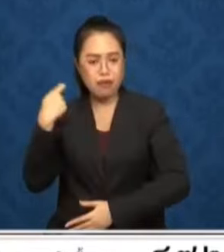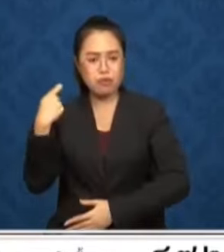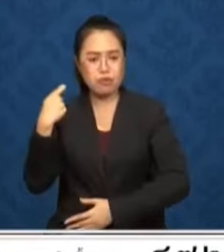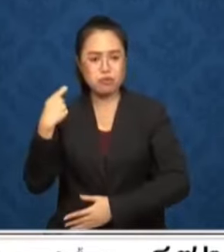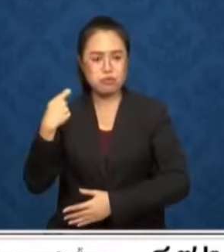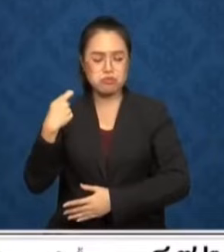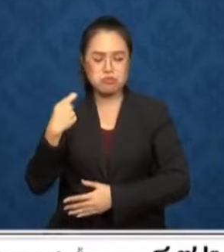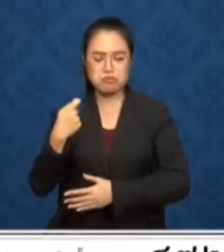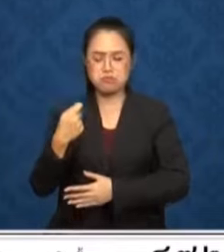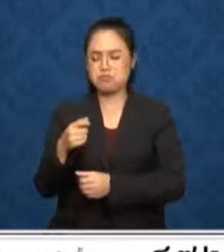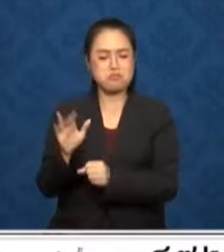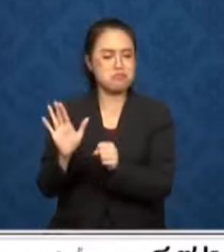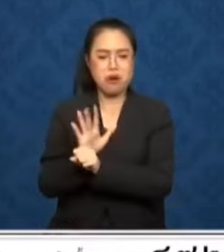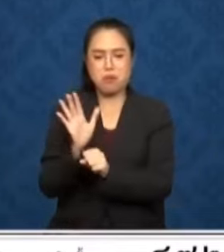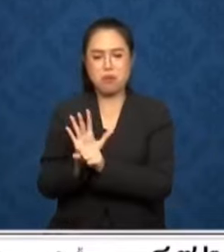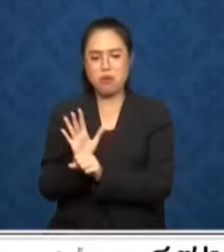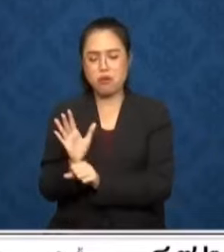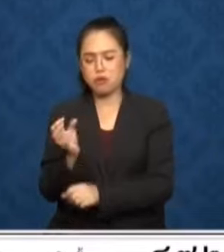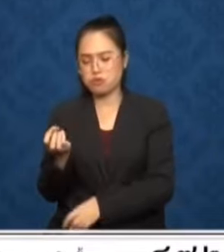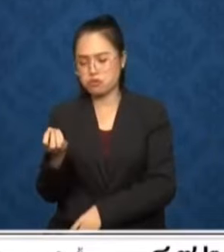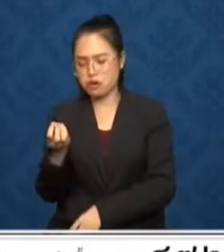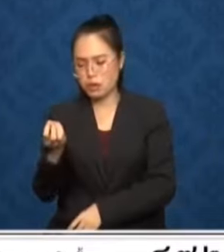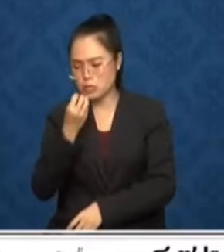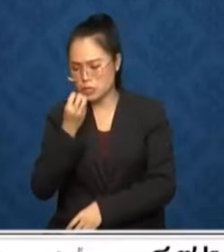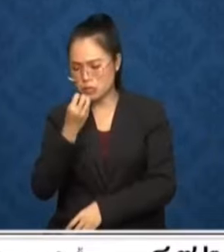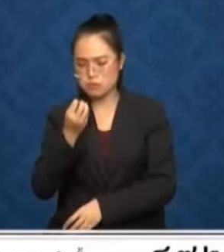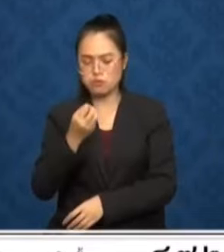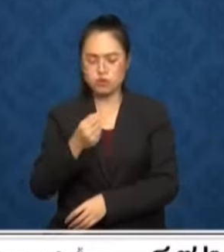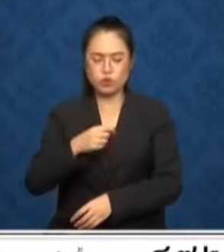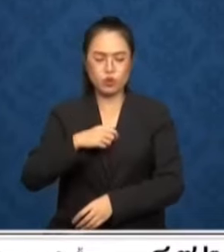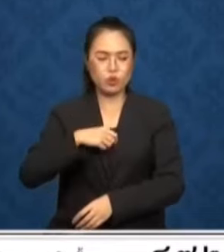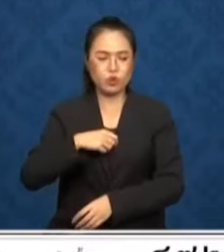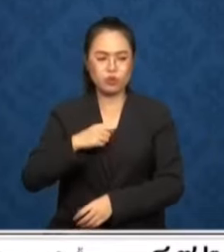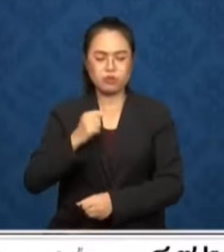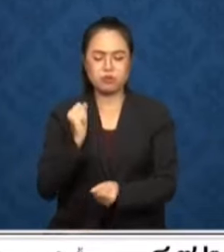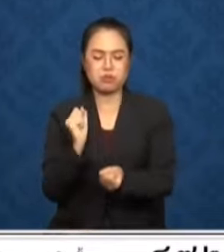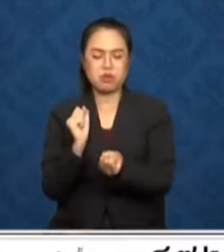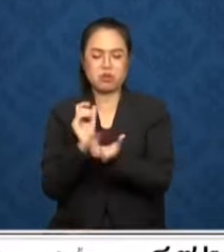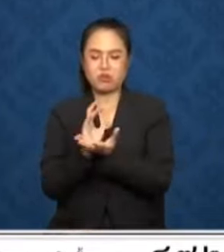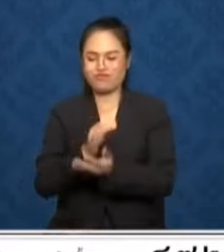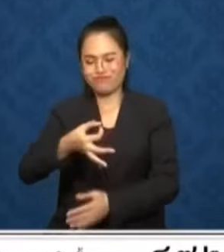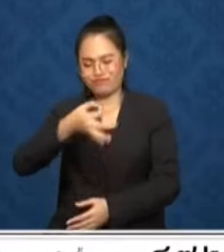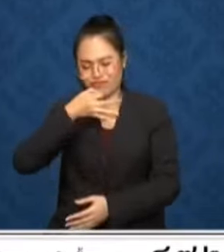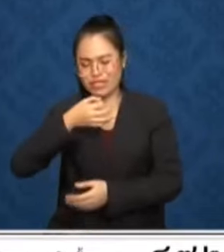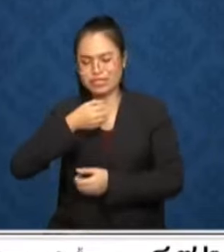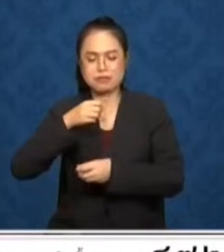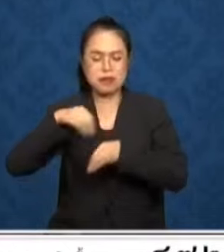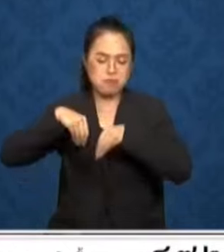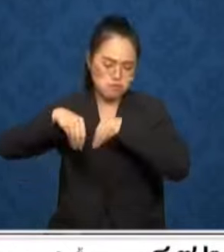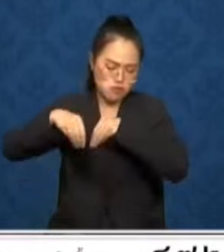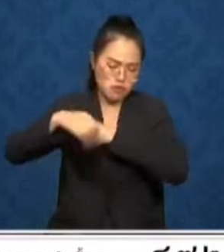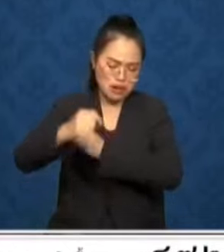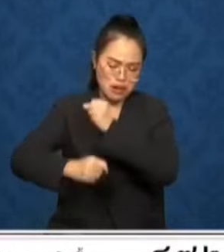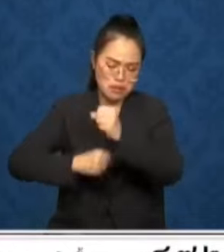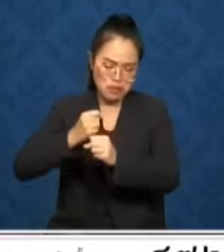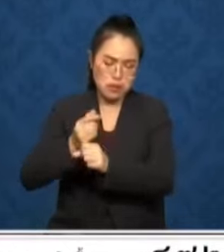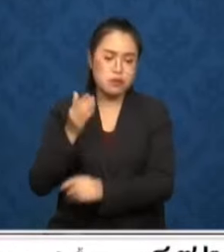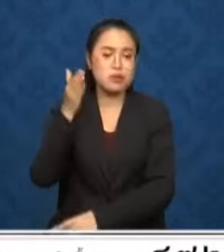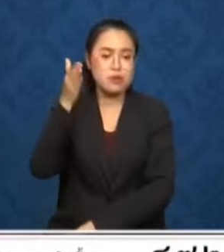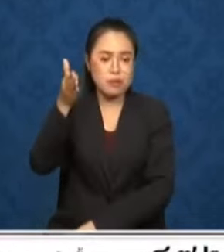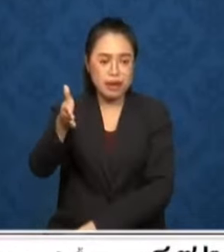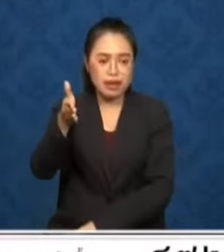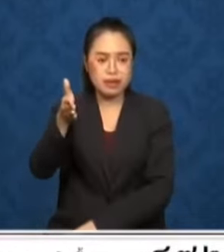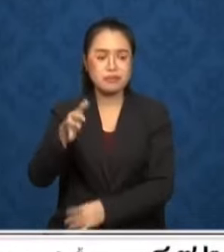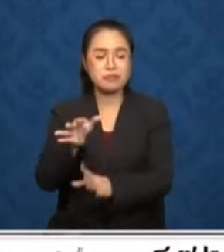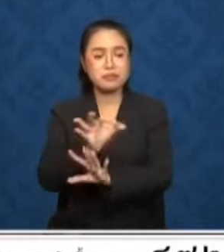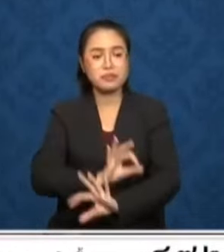เพีงพอเพื่ที่จะไดเก็บไ้กนเทานั้นนอกจากจะหมดกำลงใจแล้วยัหมดแรงในการทำนาในปีต่ ๆอด้วยค่ะและยมีอ